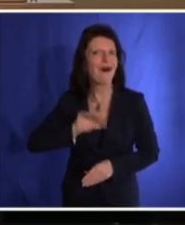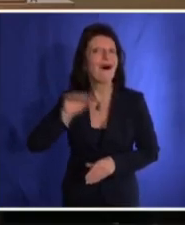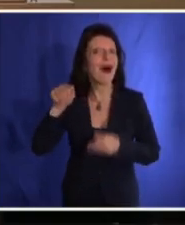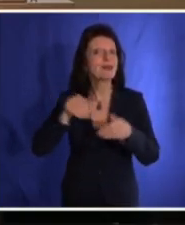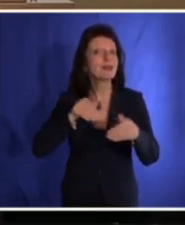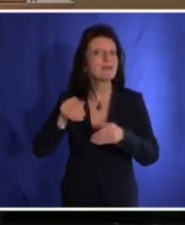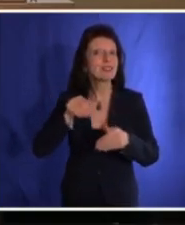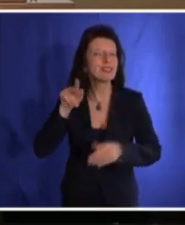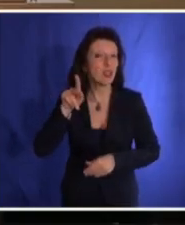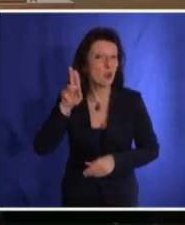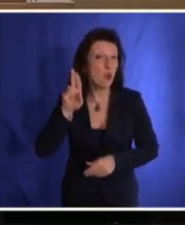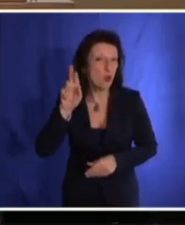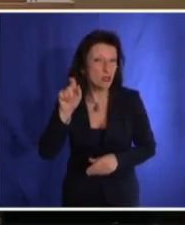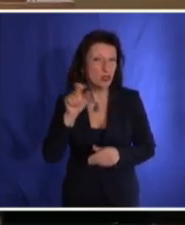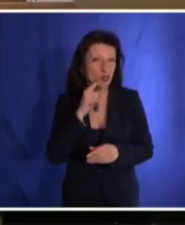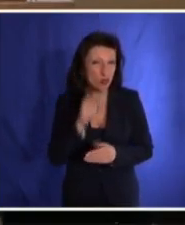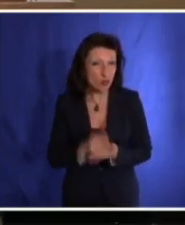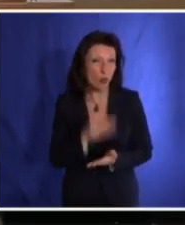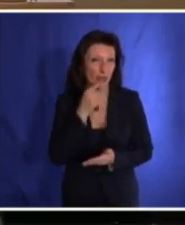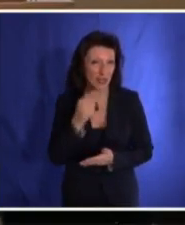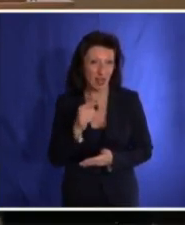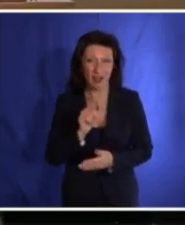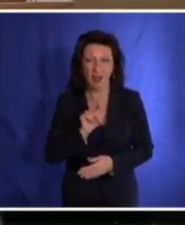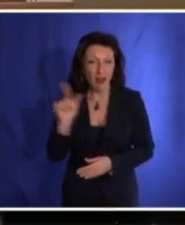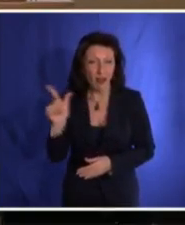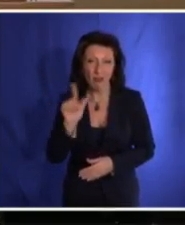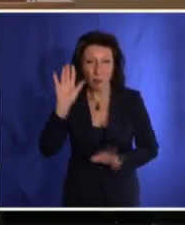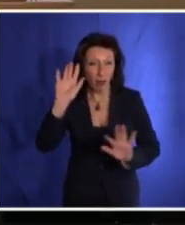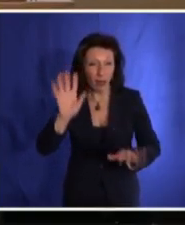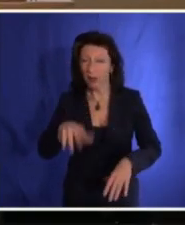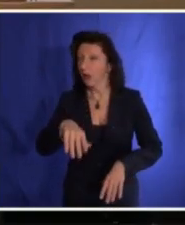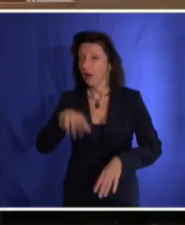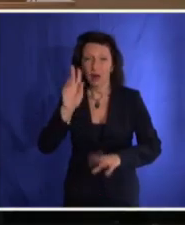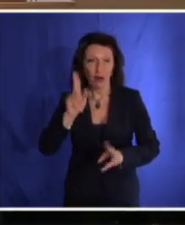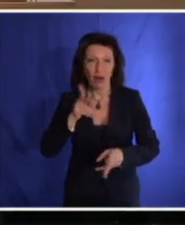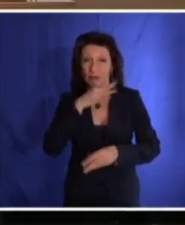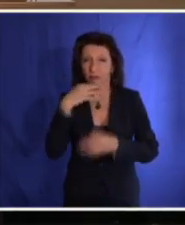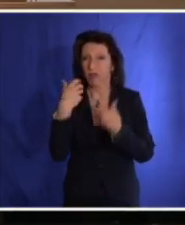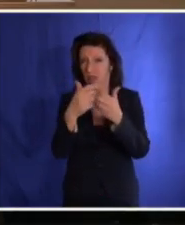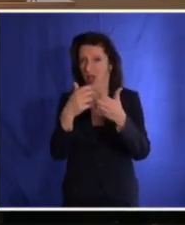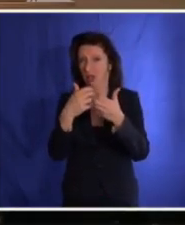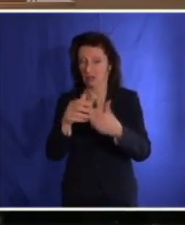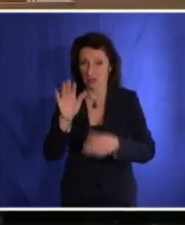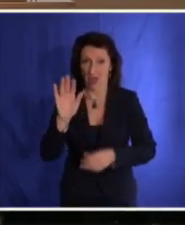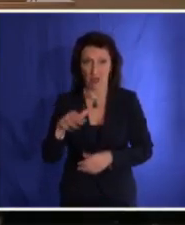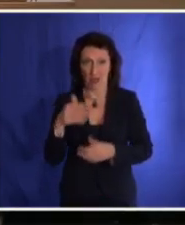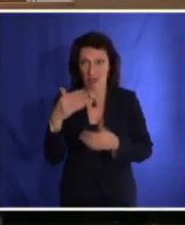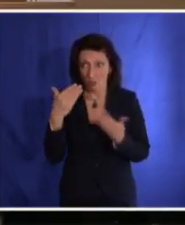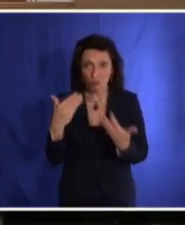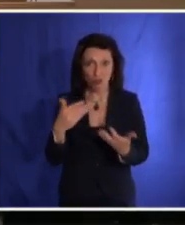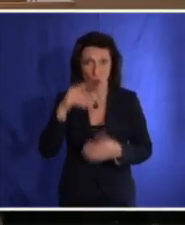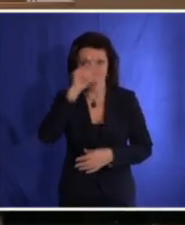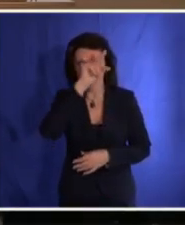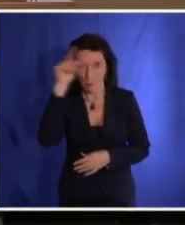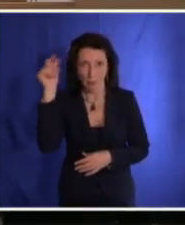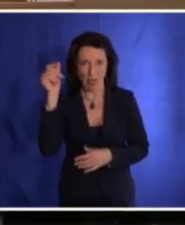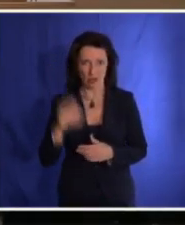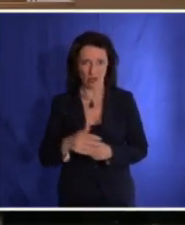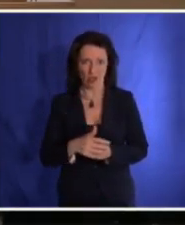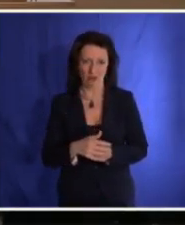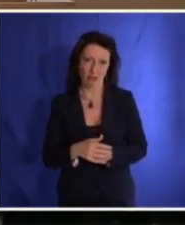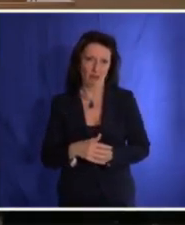er und ich können Geschichten darüber erzählen. Wir haben viele dieser Menschen kennengelernt, die